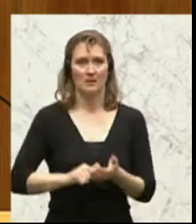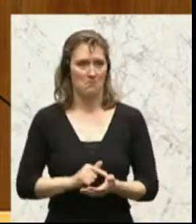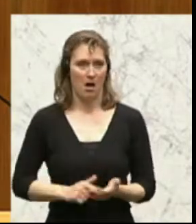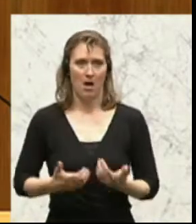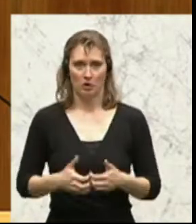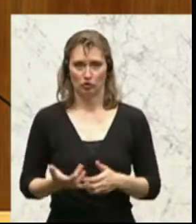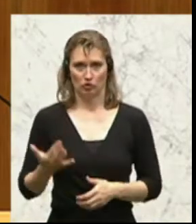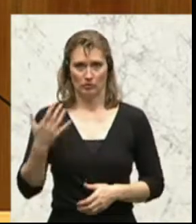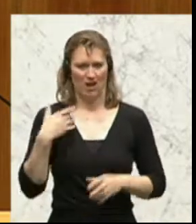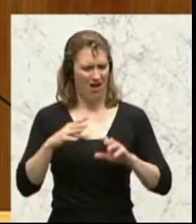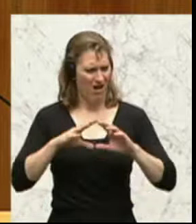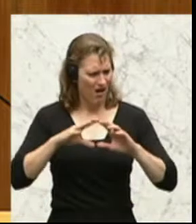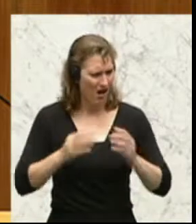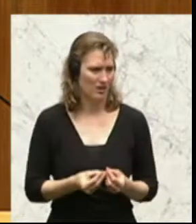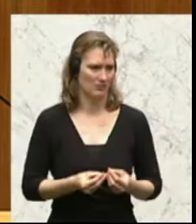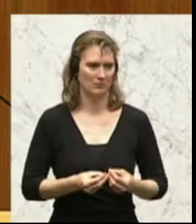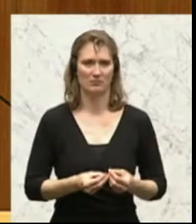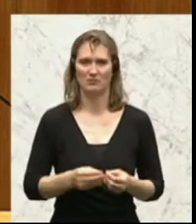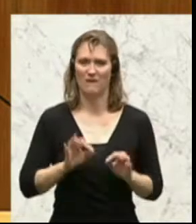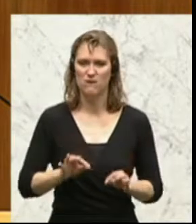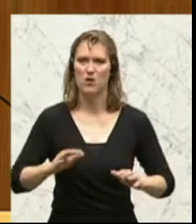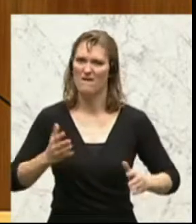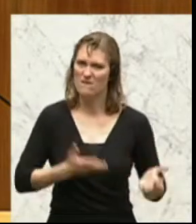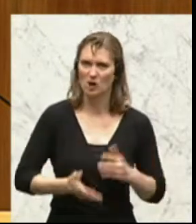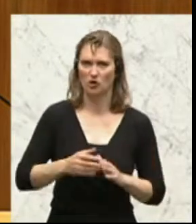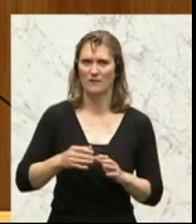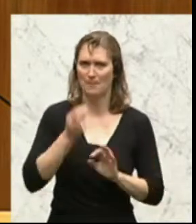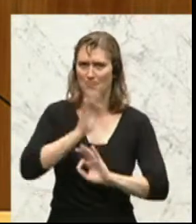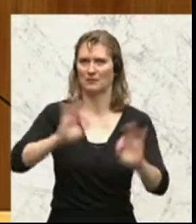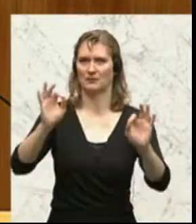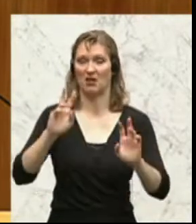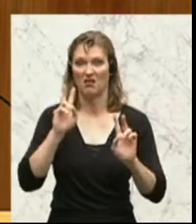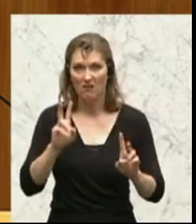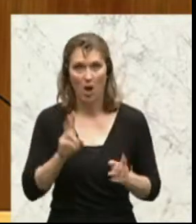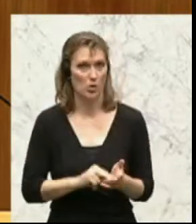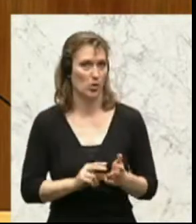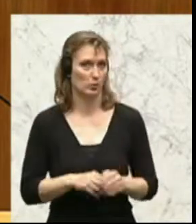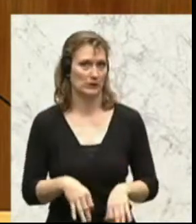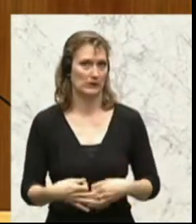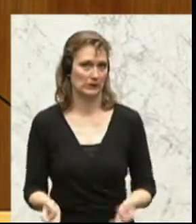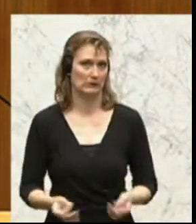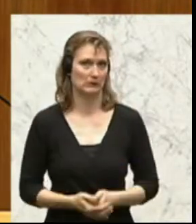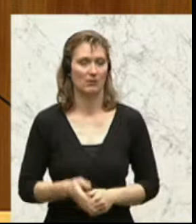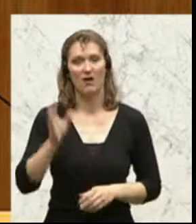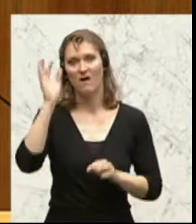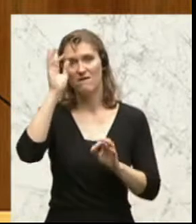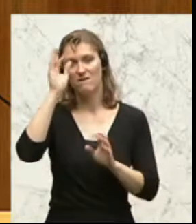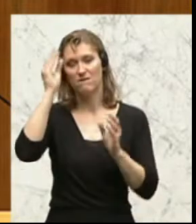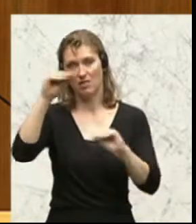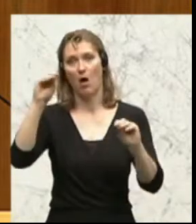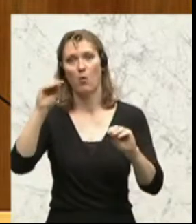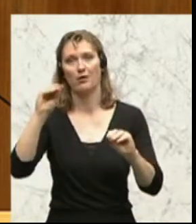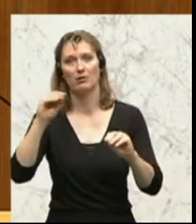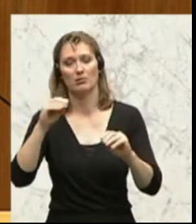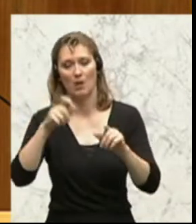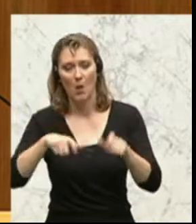um angeblich die Wirtschaft anzukurbeln. Das nützt aber alles nichts, wenn das Vertrauen in das Land und das Vertrauen in die Märkte